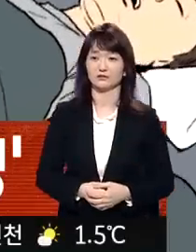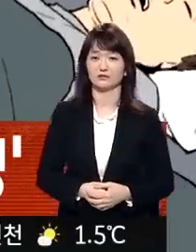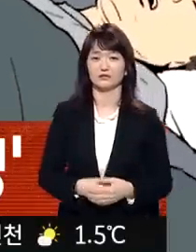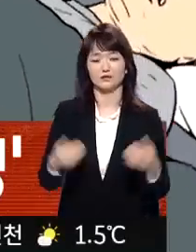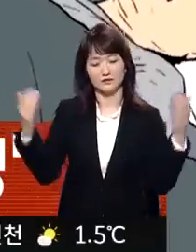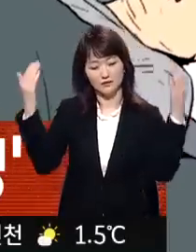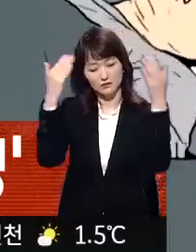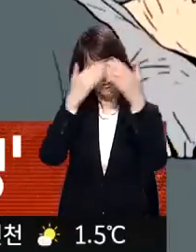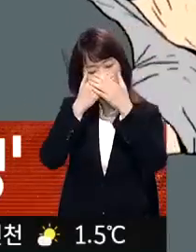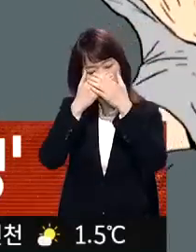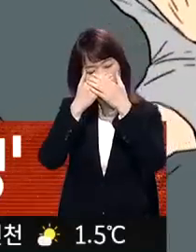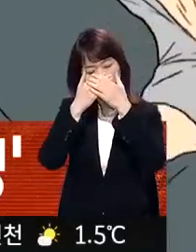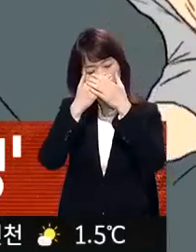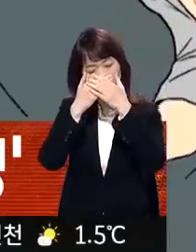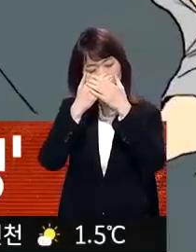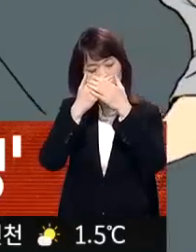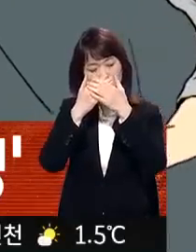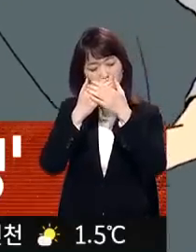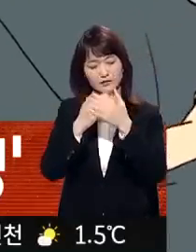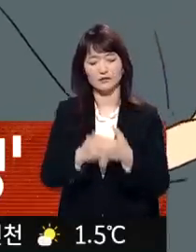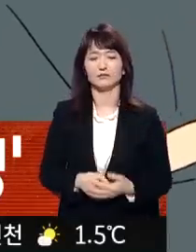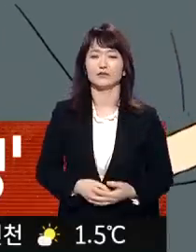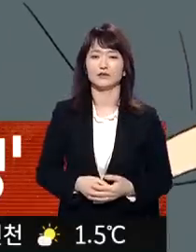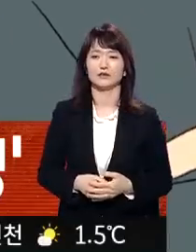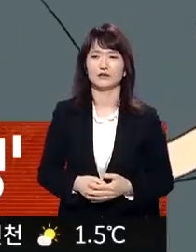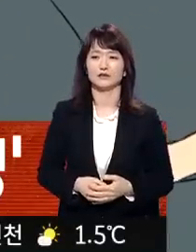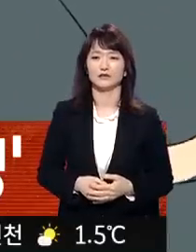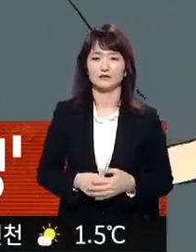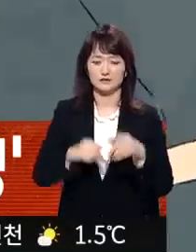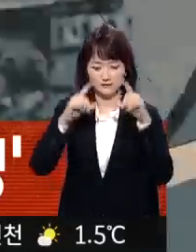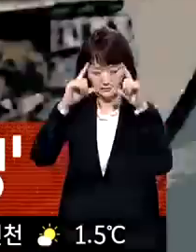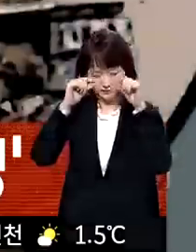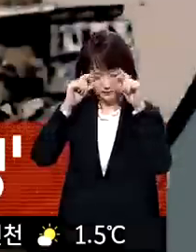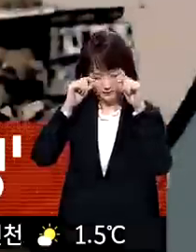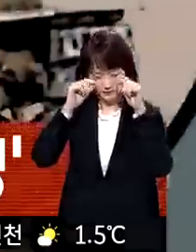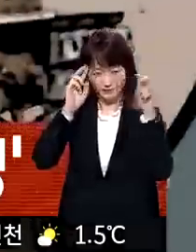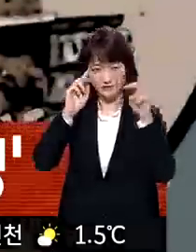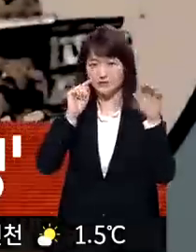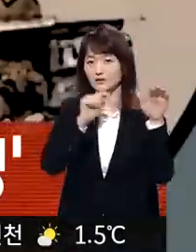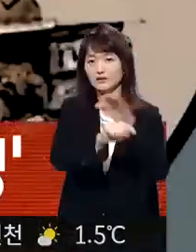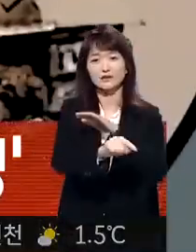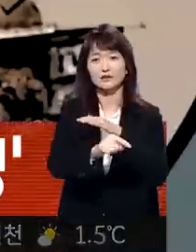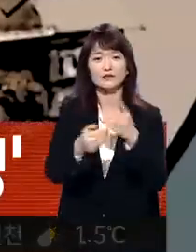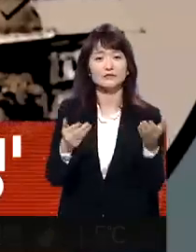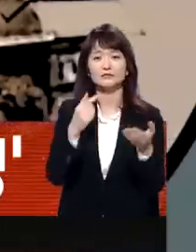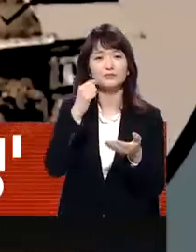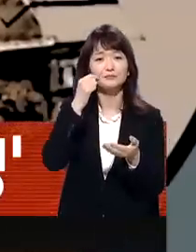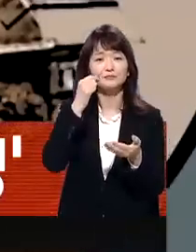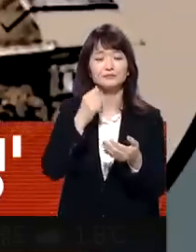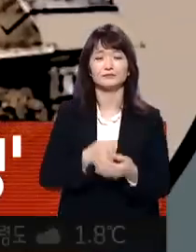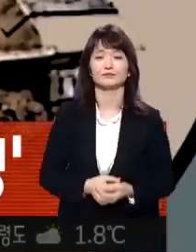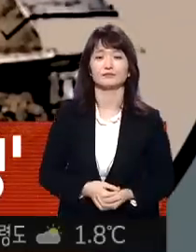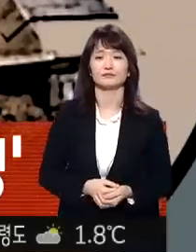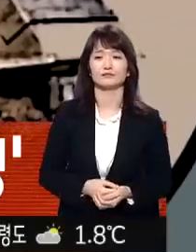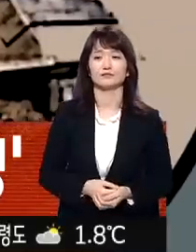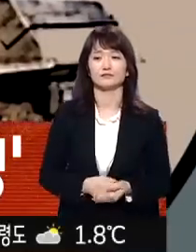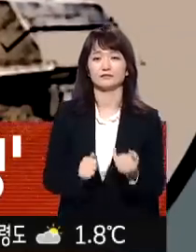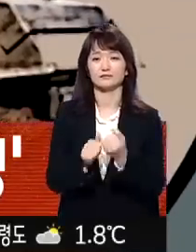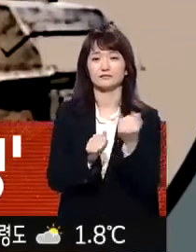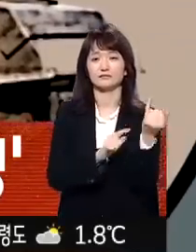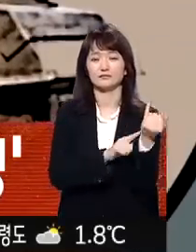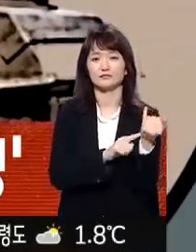그러니까 잠을 못 자니까 회사에 가면 비몽, 사몽이기 때문에 업무를 못할 거 아니에요. 예. 이렇게 업무를 못하게 되면